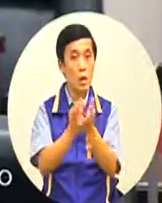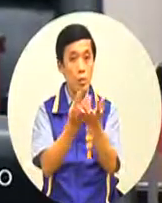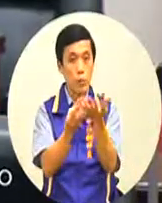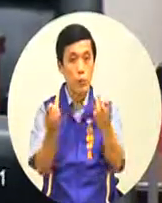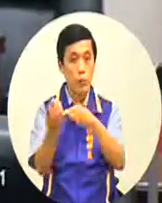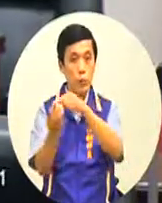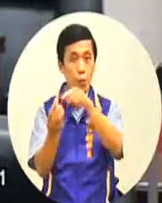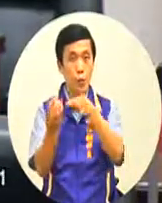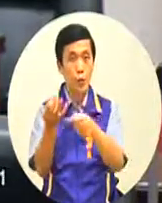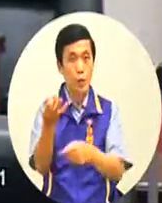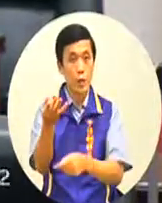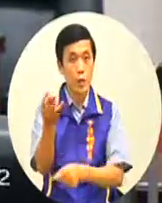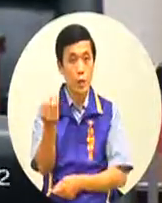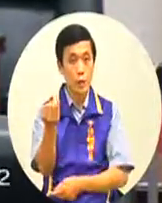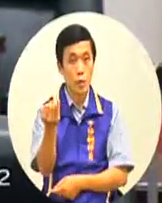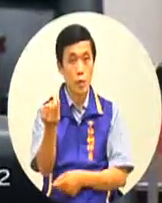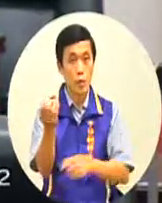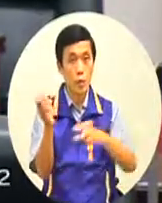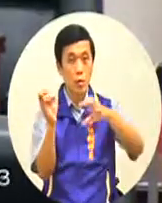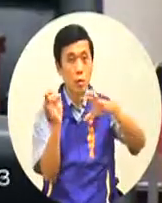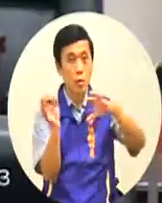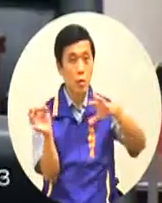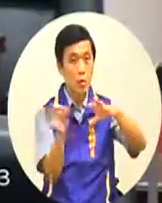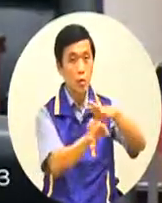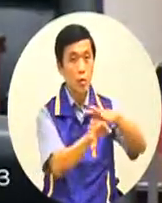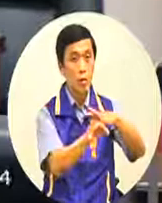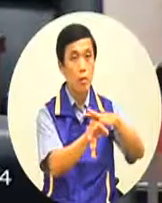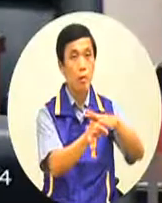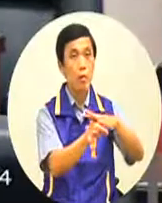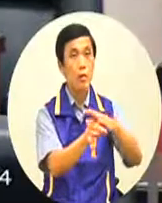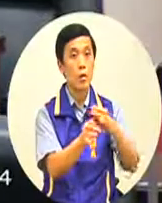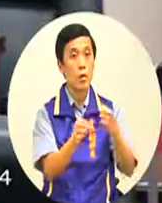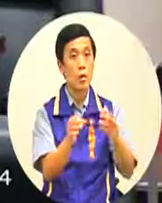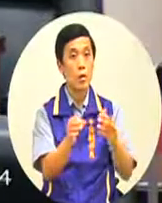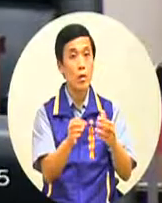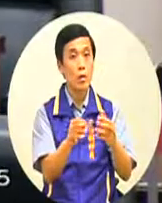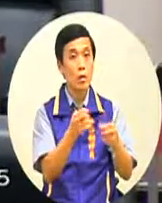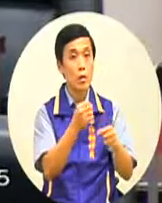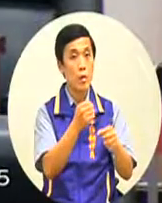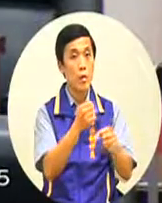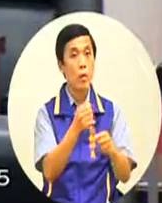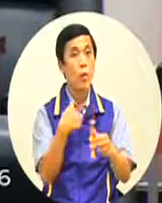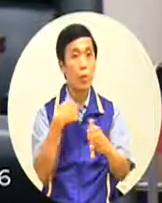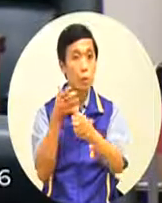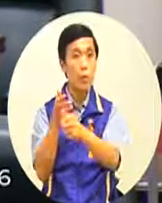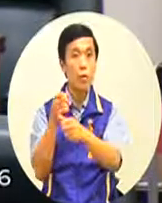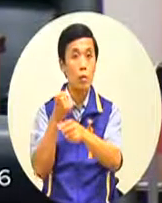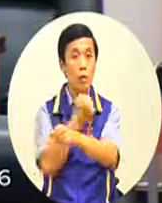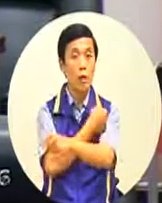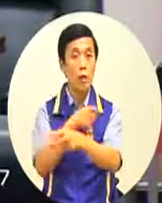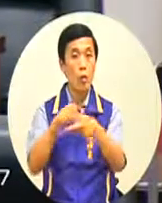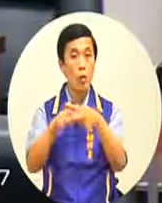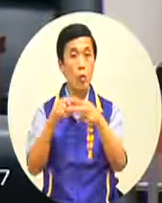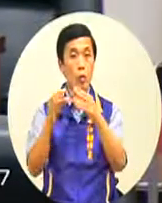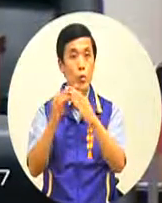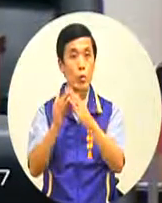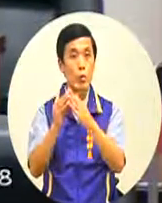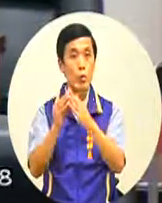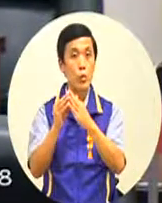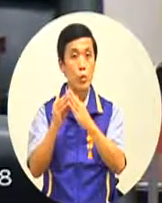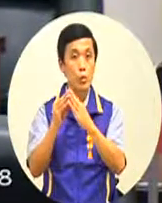钱，入去予咱迄种落去，咱的劳工局，这个劳动